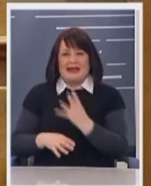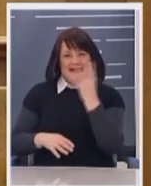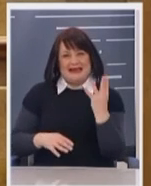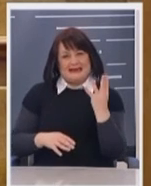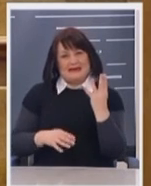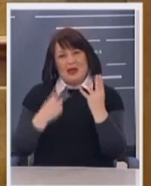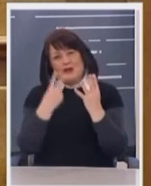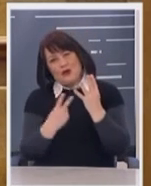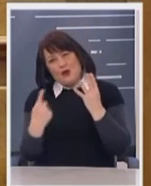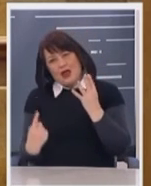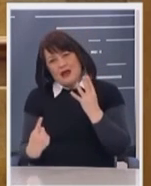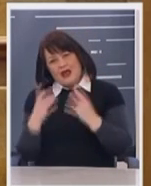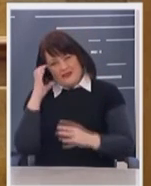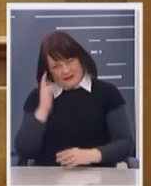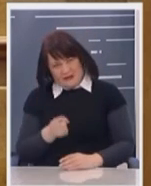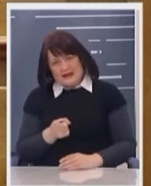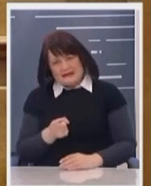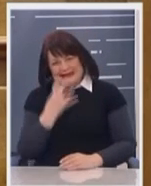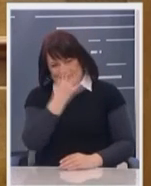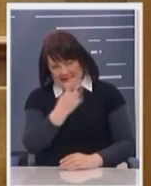θυμάστε αυτά? 4-2-1.